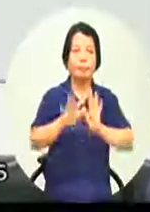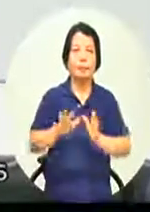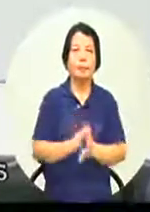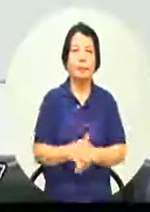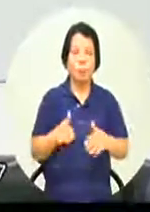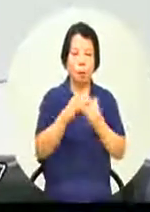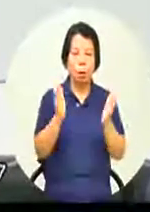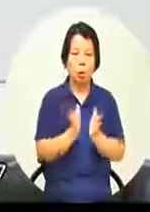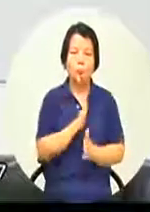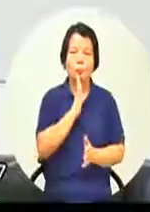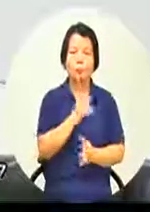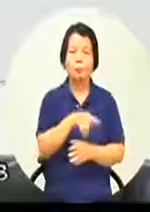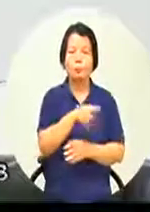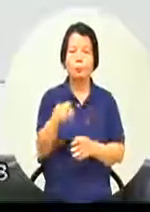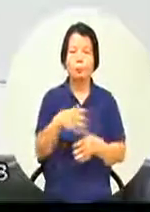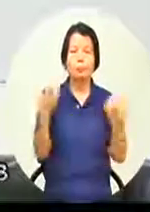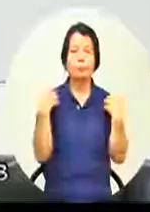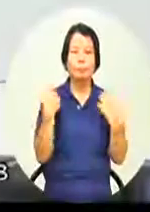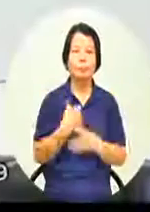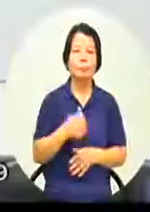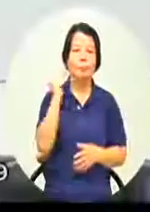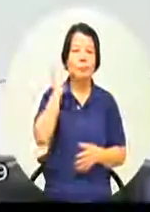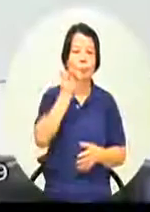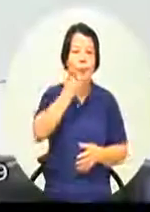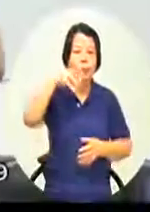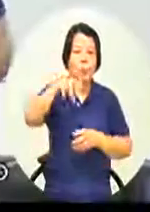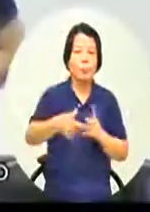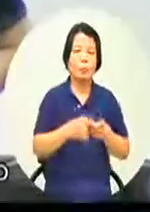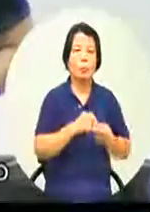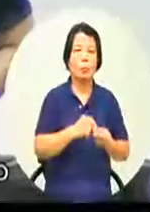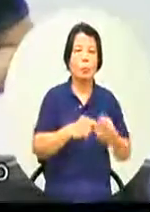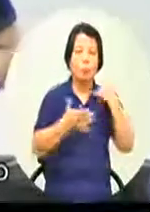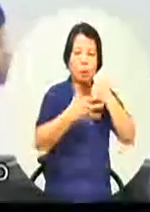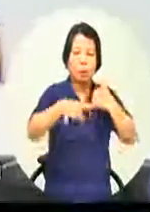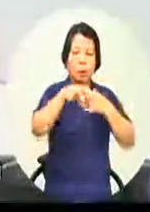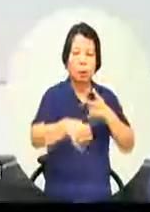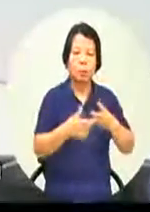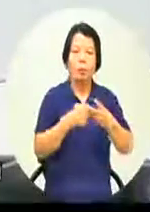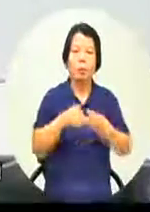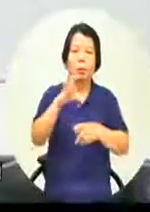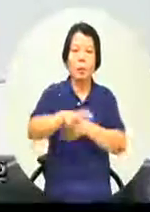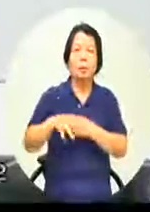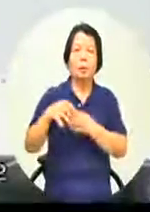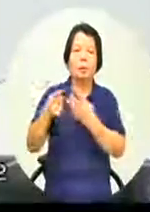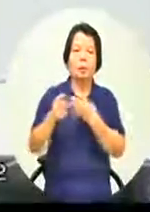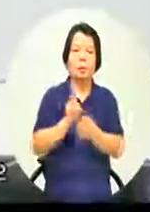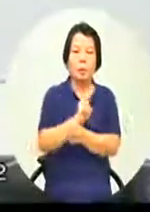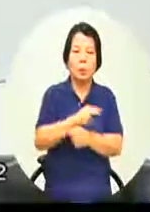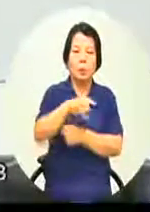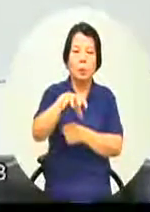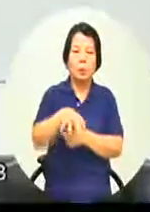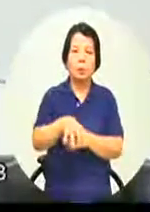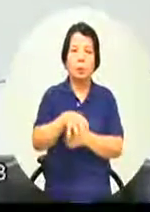有代志拢恁，水利局、农业局还有海洋局。我是说，这个农林部门都还没有人说你们是卤